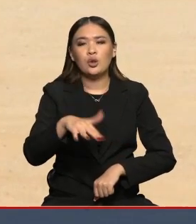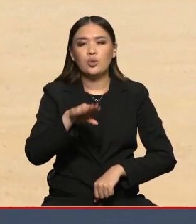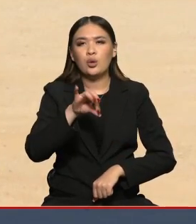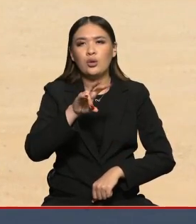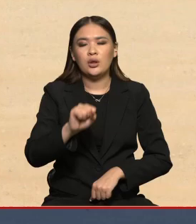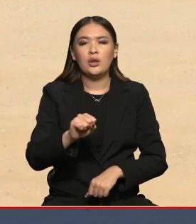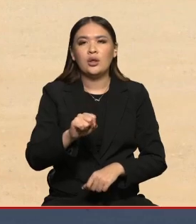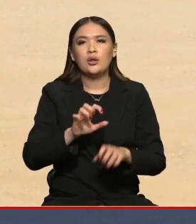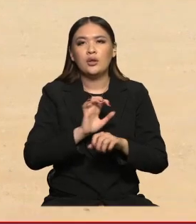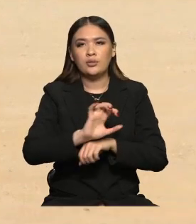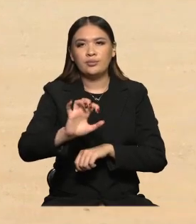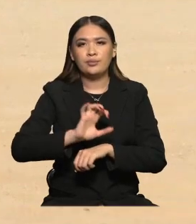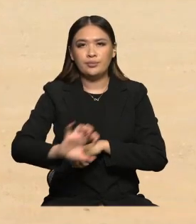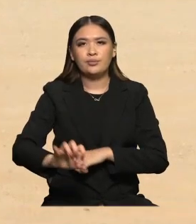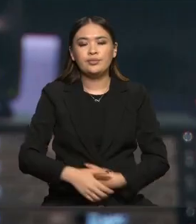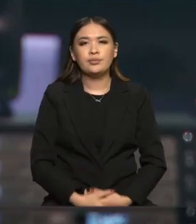өнім шығарады.